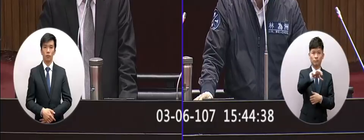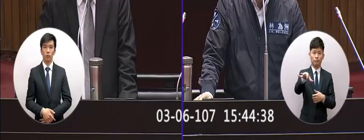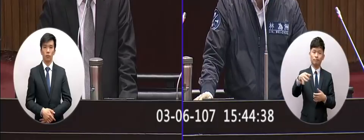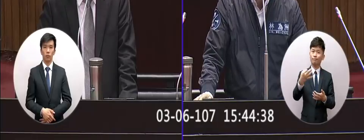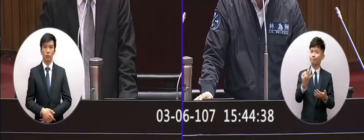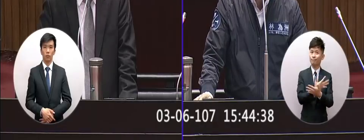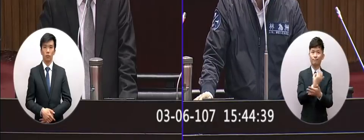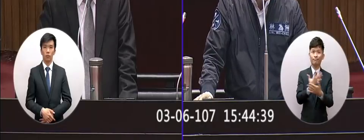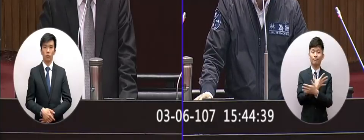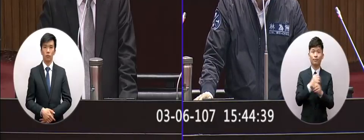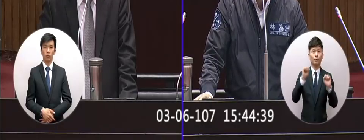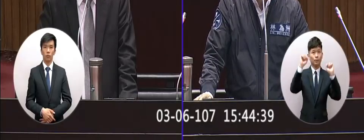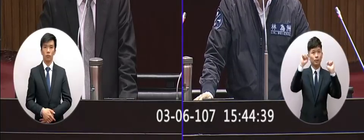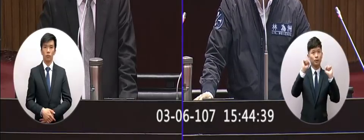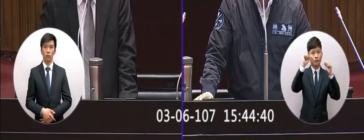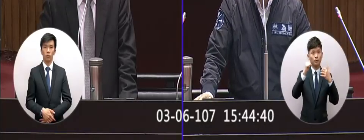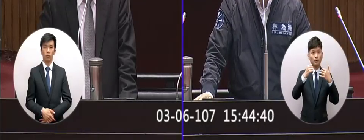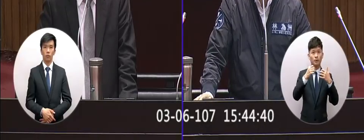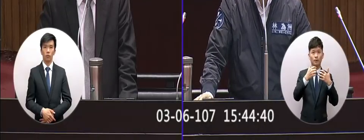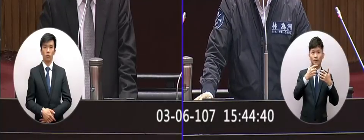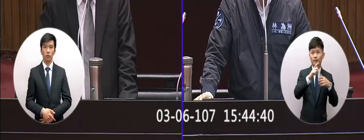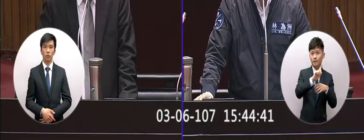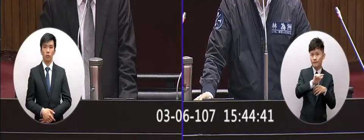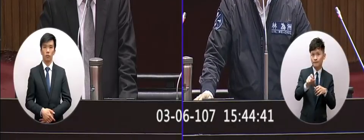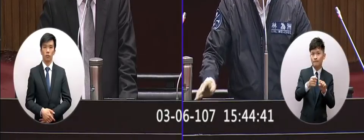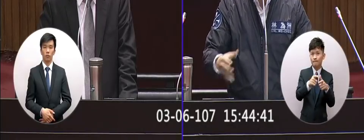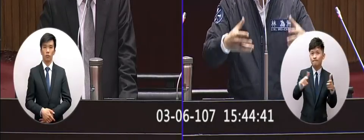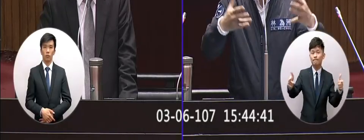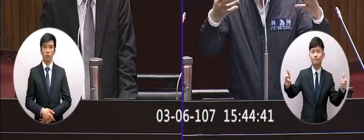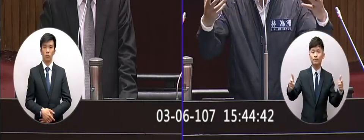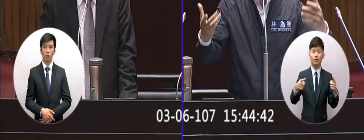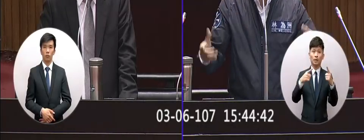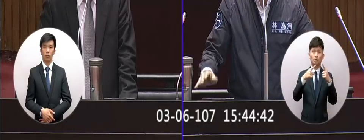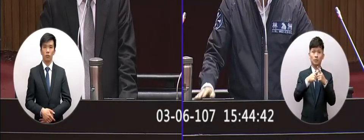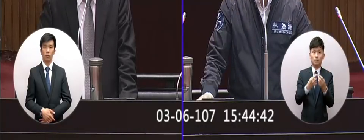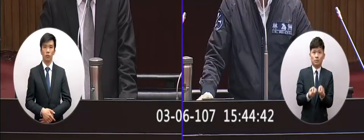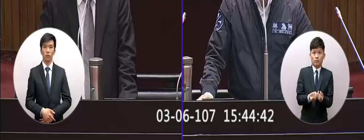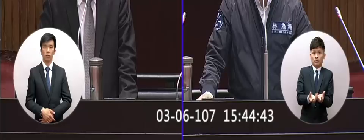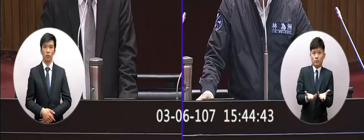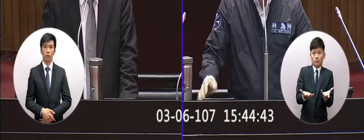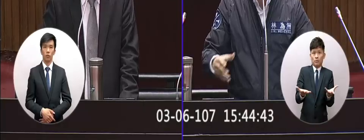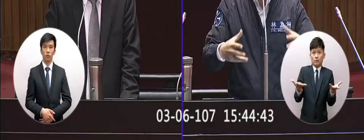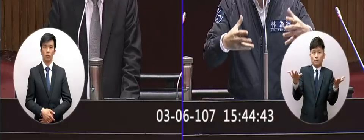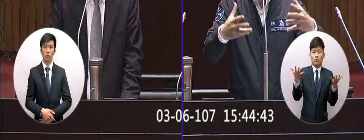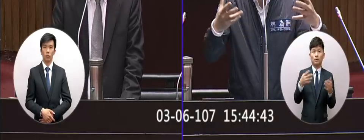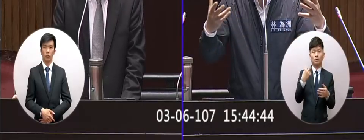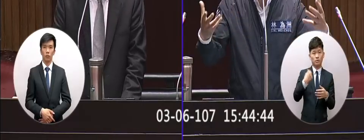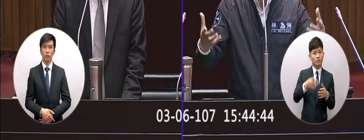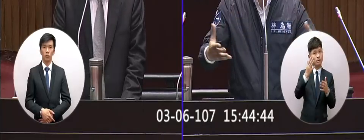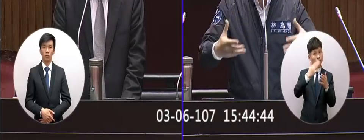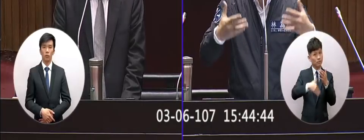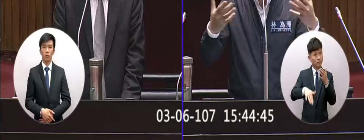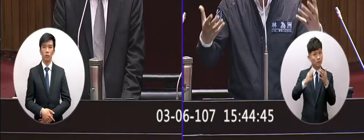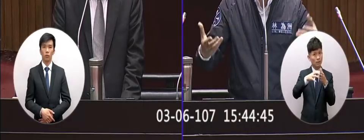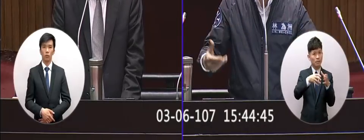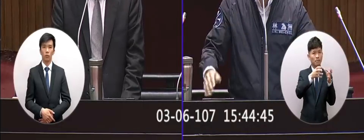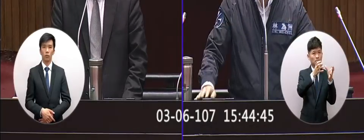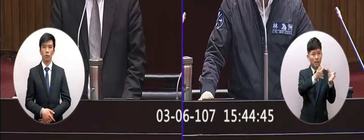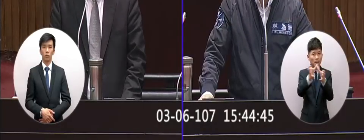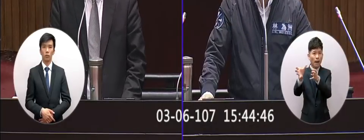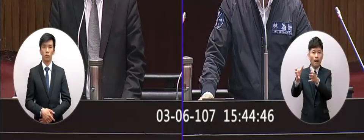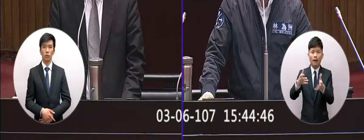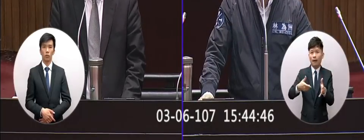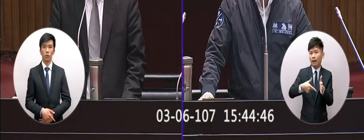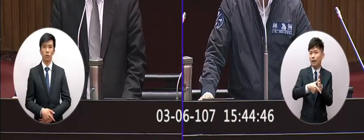就是运动设施了哈。那因为人口一直成长，好，那学校盖的也来不